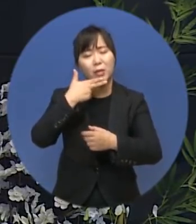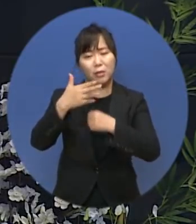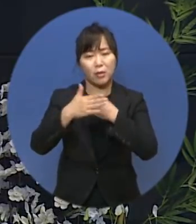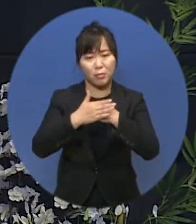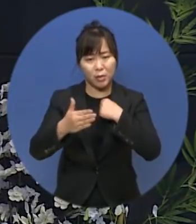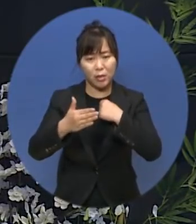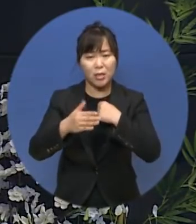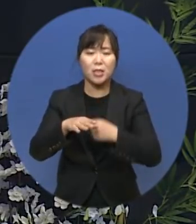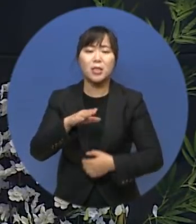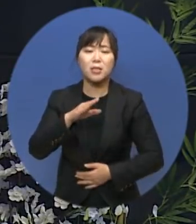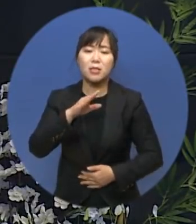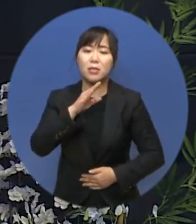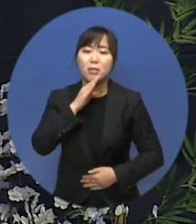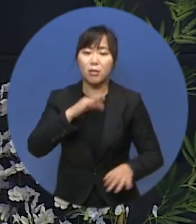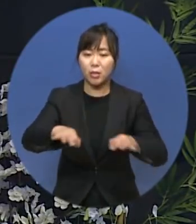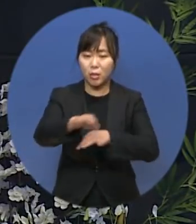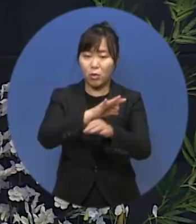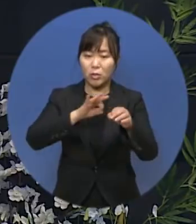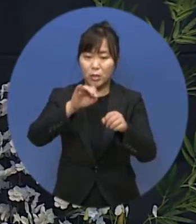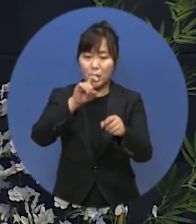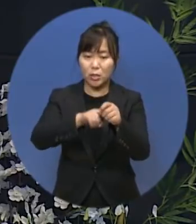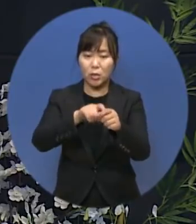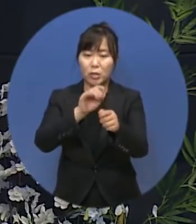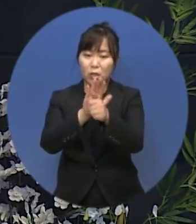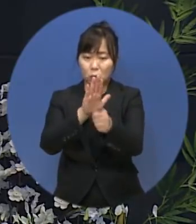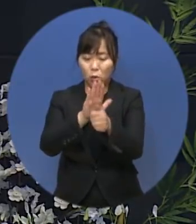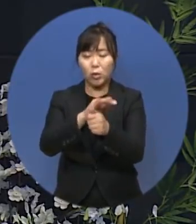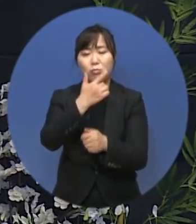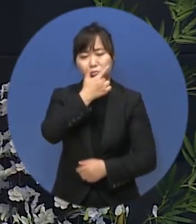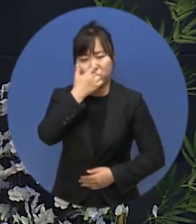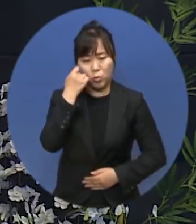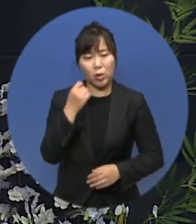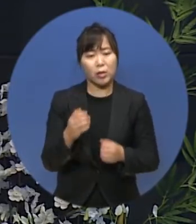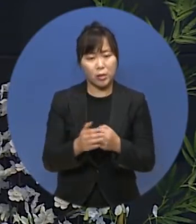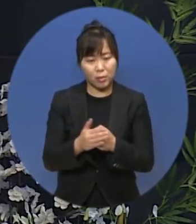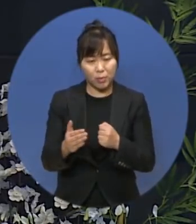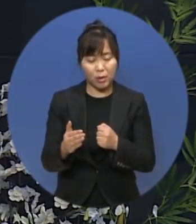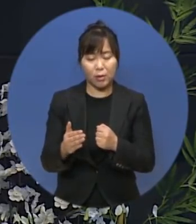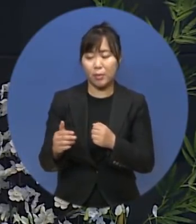때문에 실질적으로 경제적 지원이 부족함으로 인해 가지고